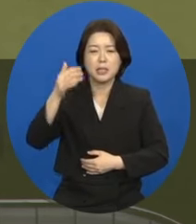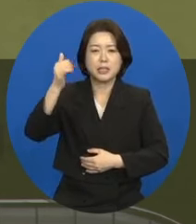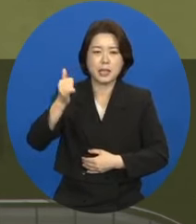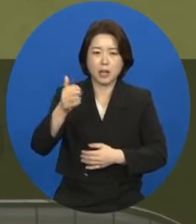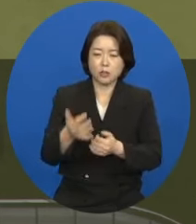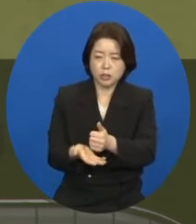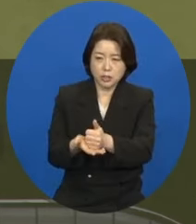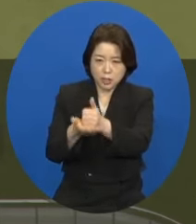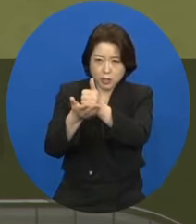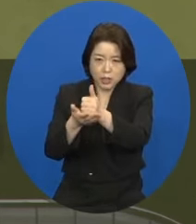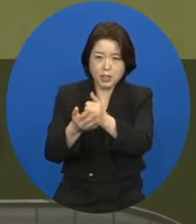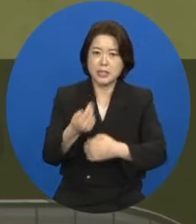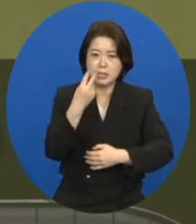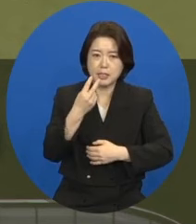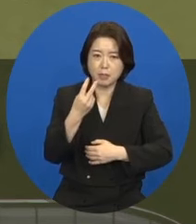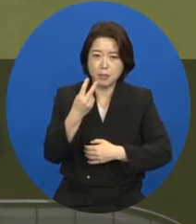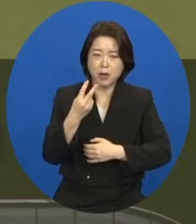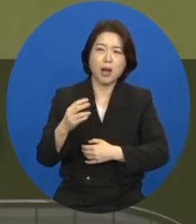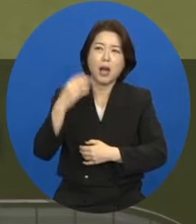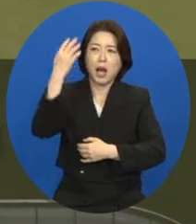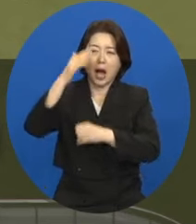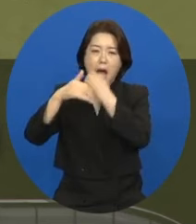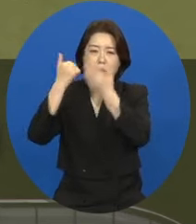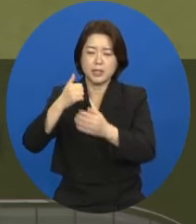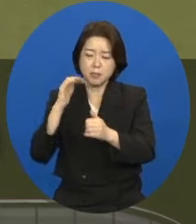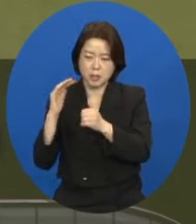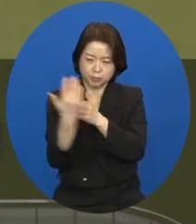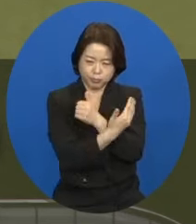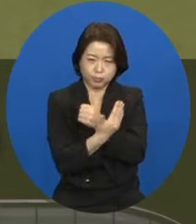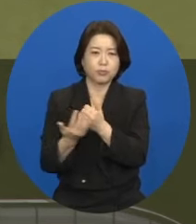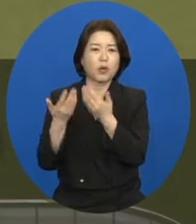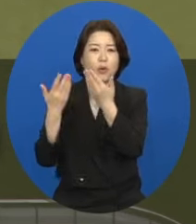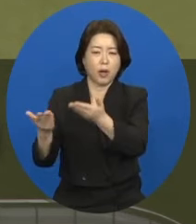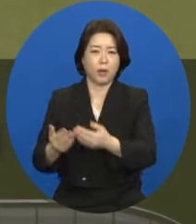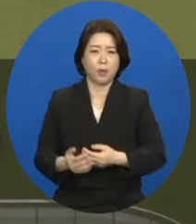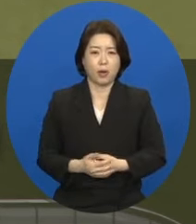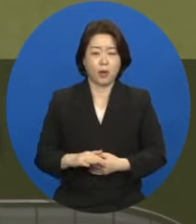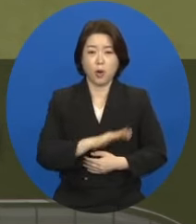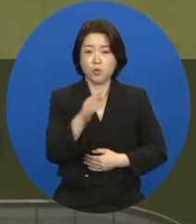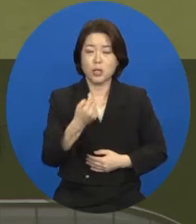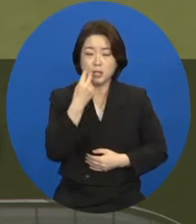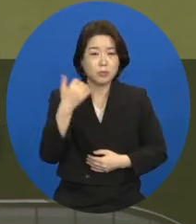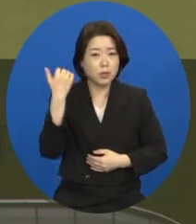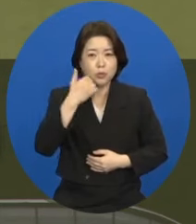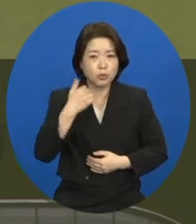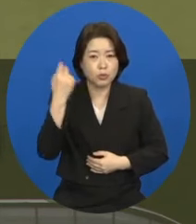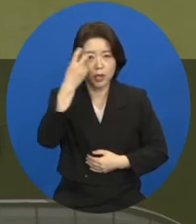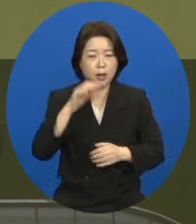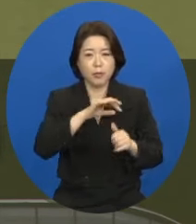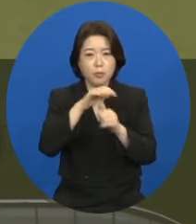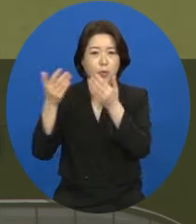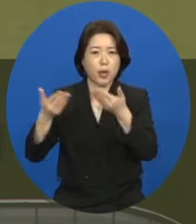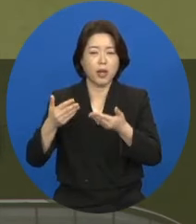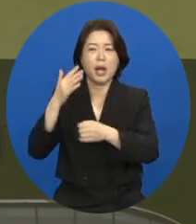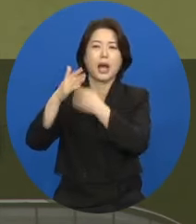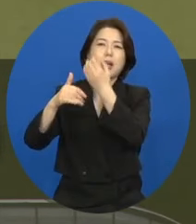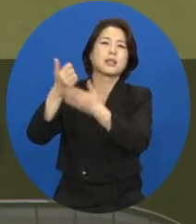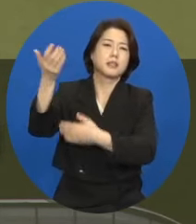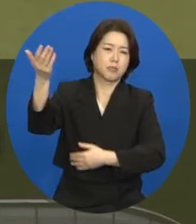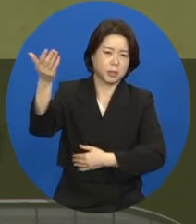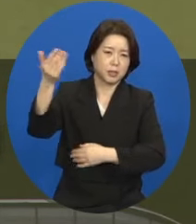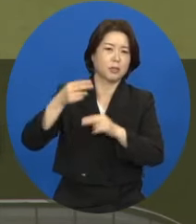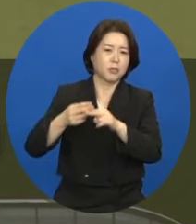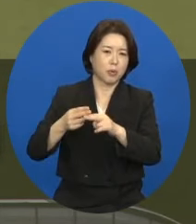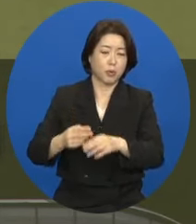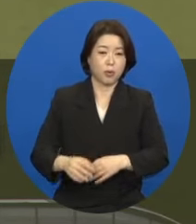생명 보좌기에 싸서 보존하실 것입니다. 저와 여러분들의 생명을 누가 보존하십니까? 하나님이 보존하시는 것입니다.